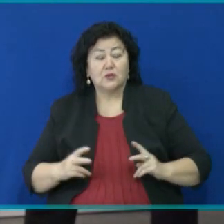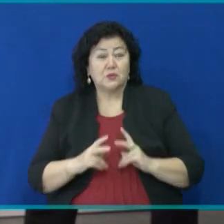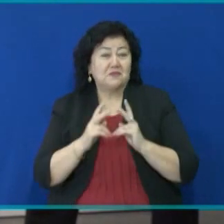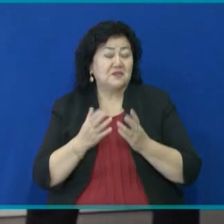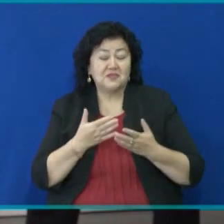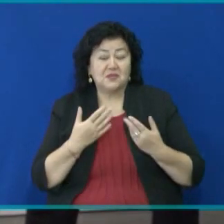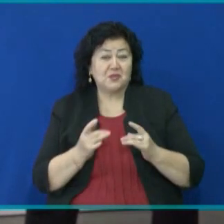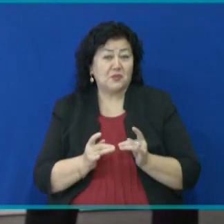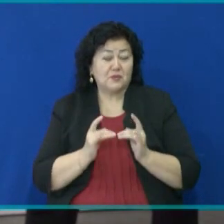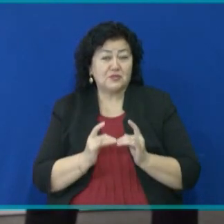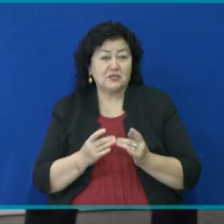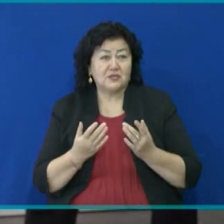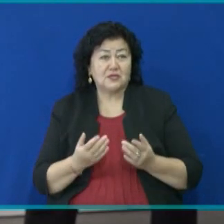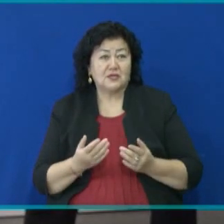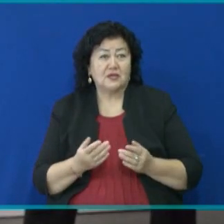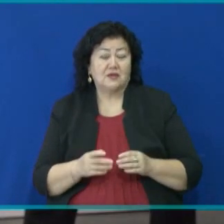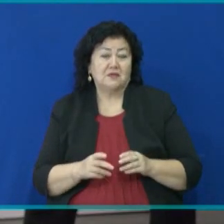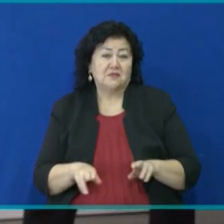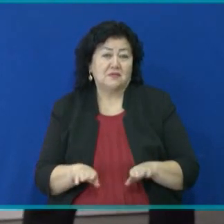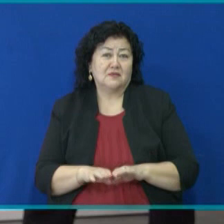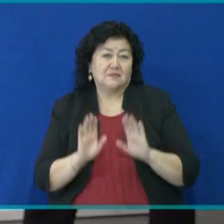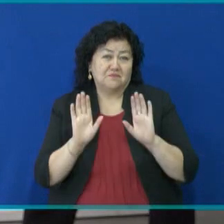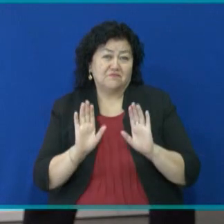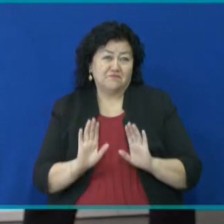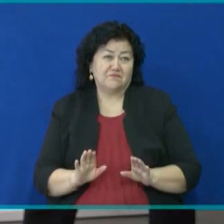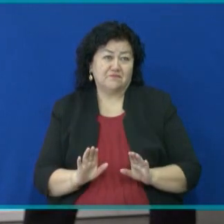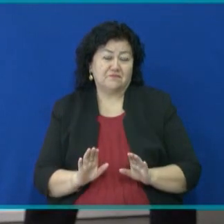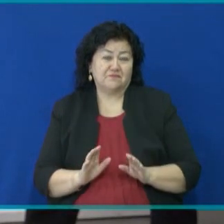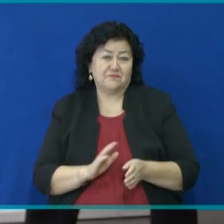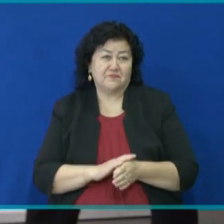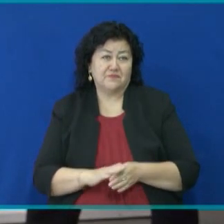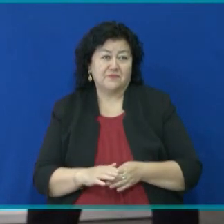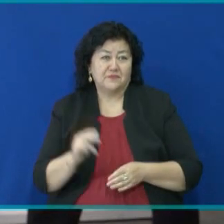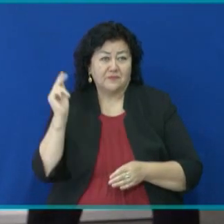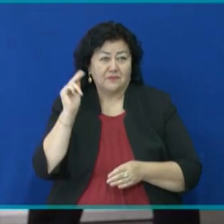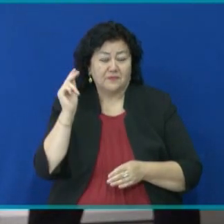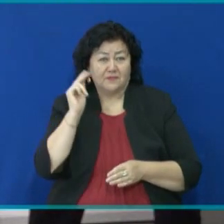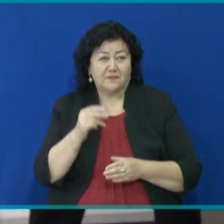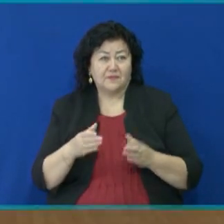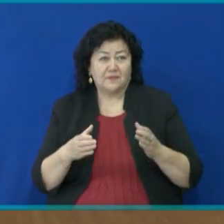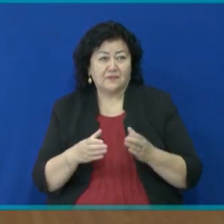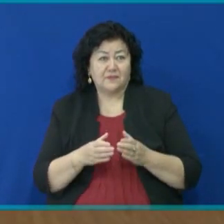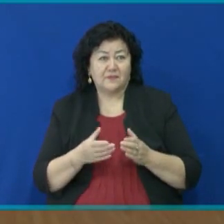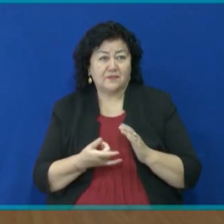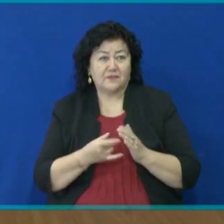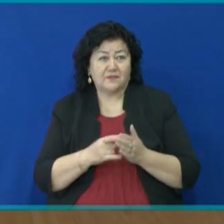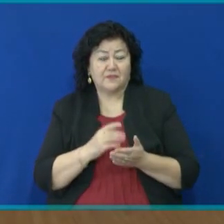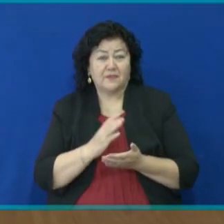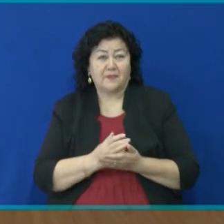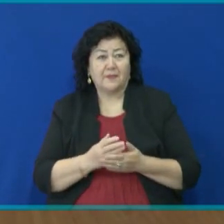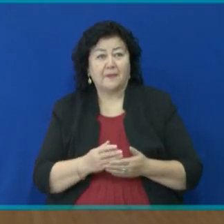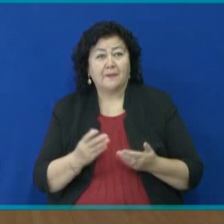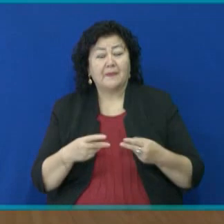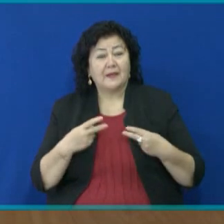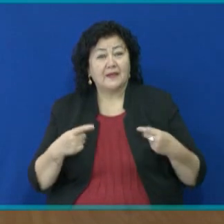болады. Стандартқа сай жатақхана бар, оқу бөлмелері бар. Керемет. Студенттер жасаған